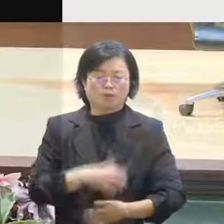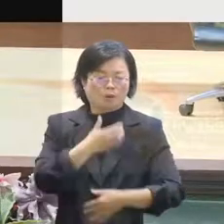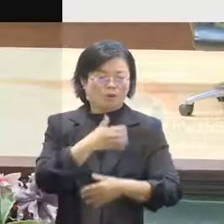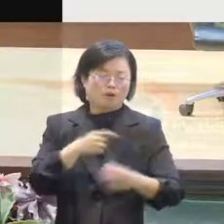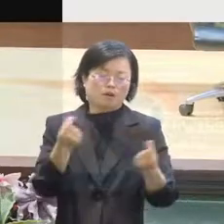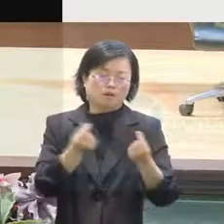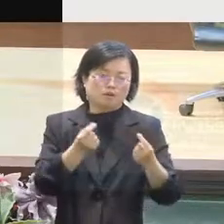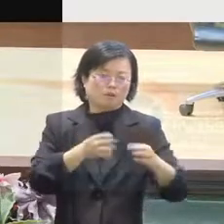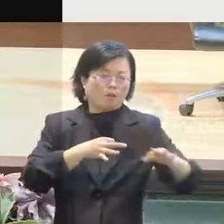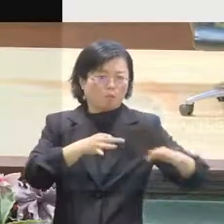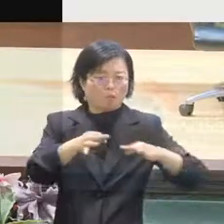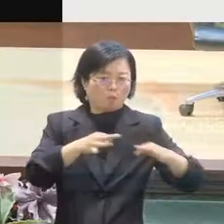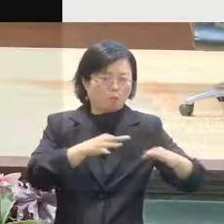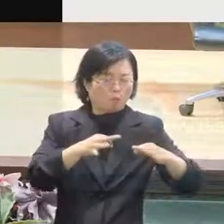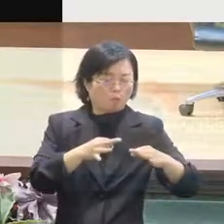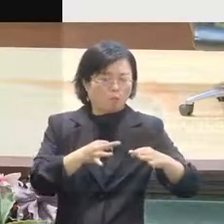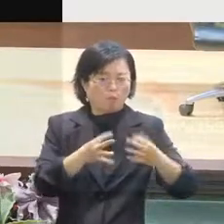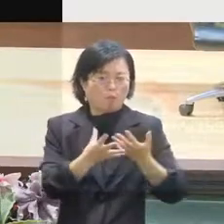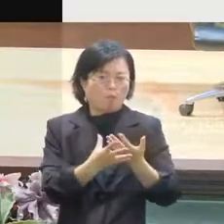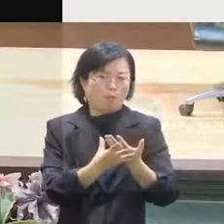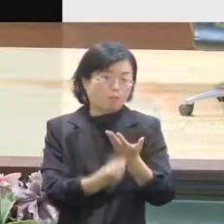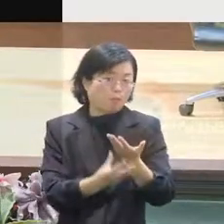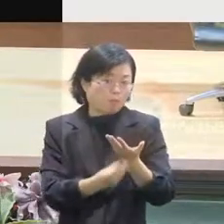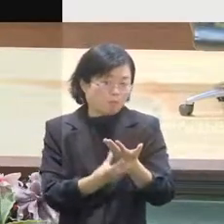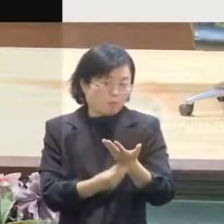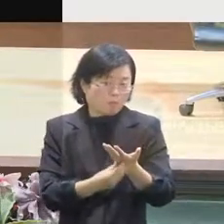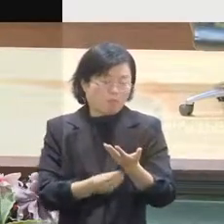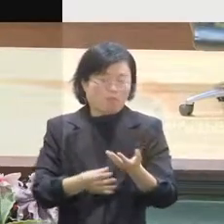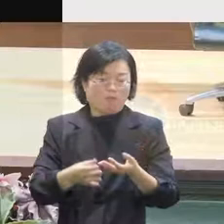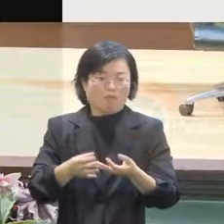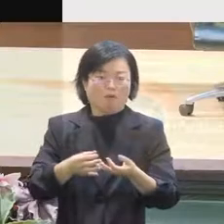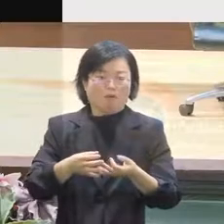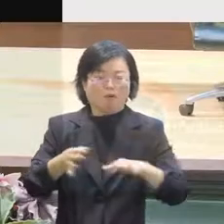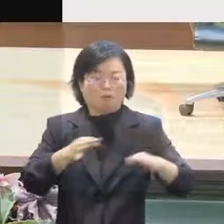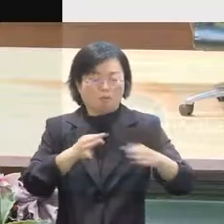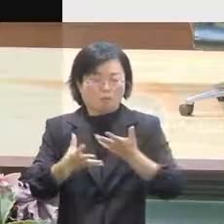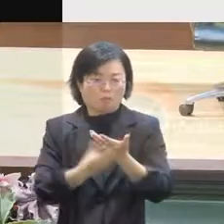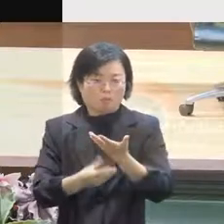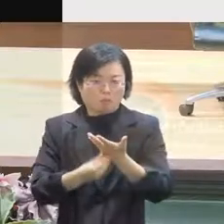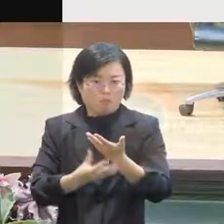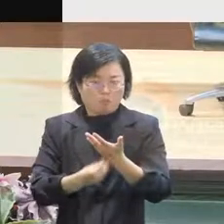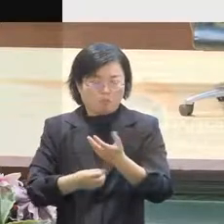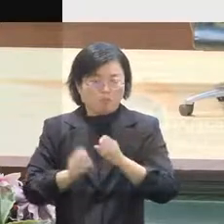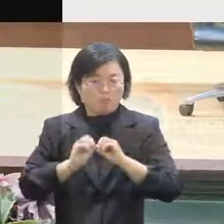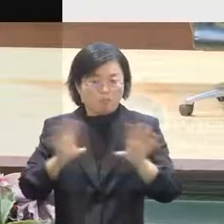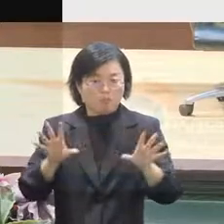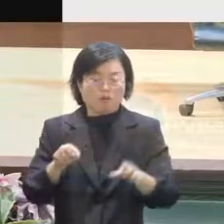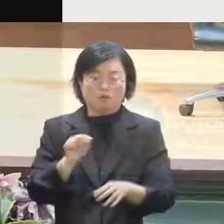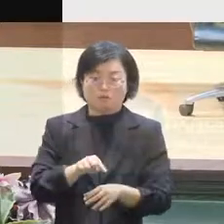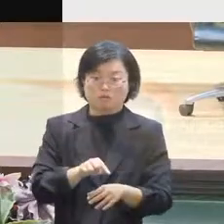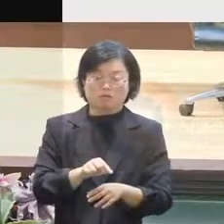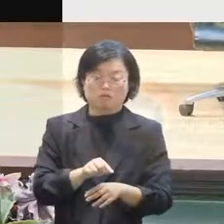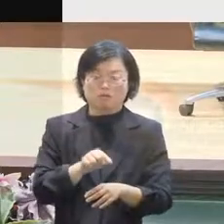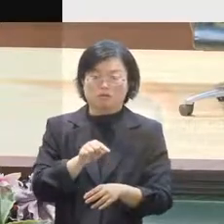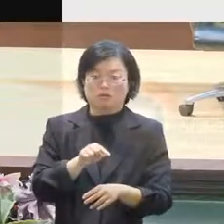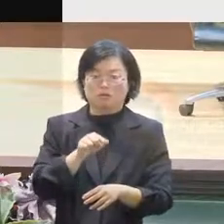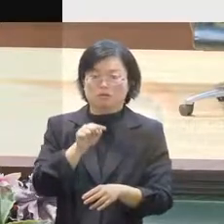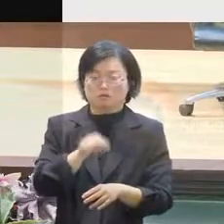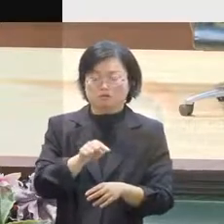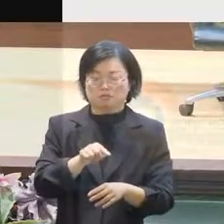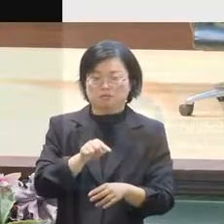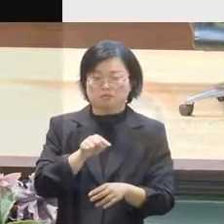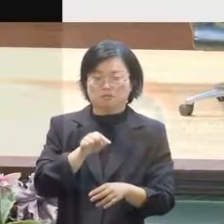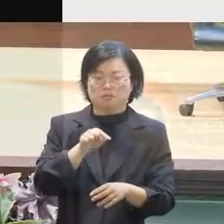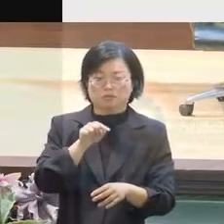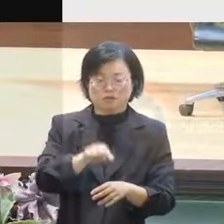如果是能够去做商业出版的话呢，你是其实是一个比较最大程度的一个